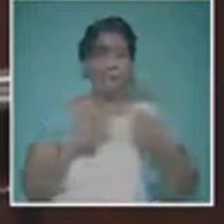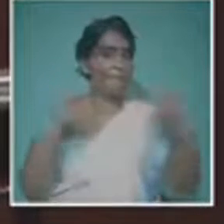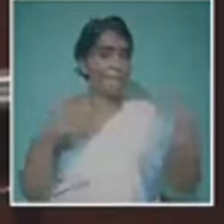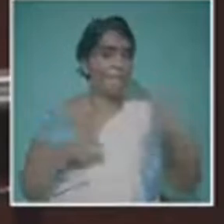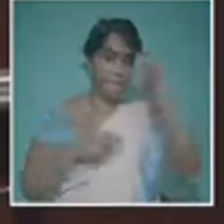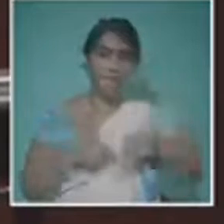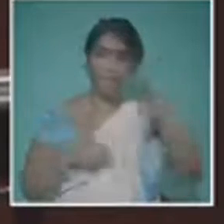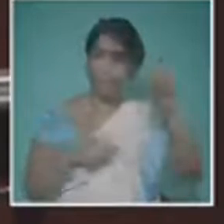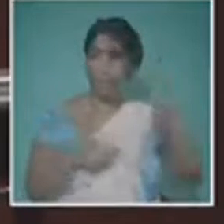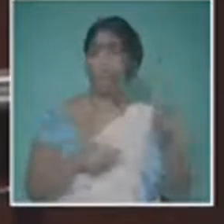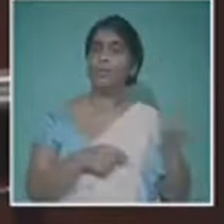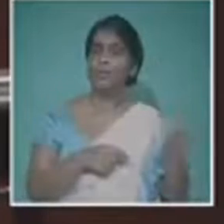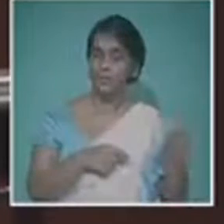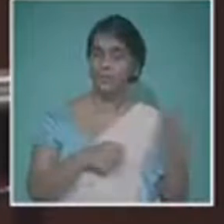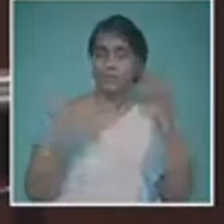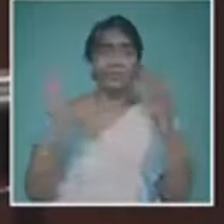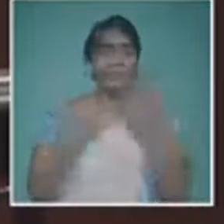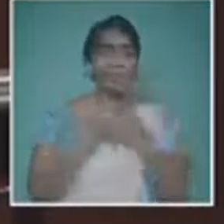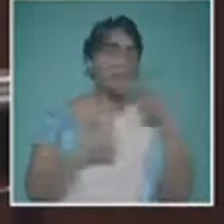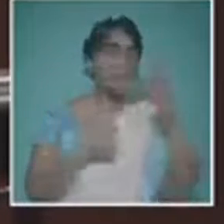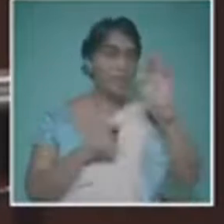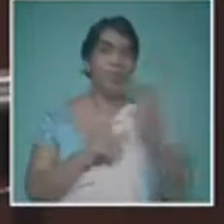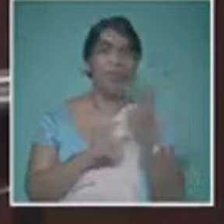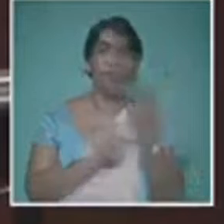அச்சுறுத்துகின்றார். அப்படி ஒரு நிலைமை அங்கே இருக்கிறது.